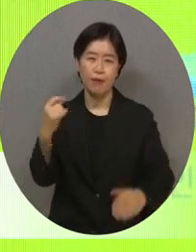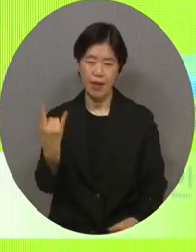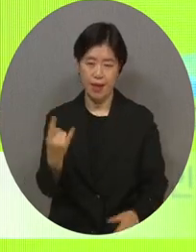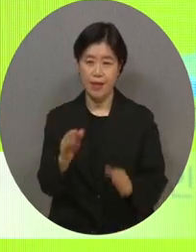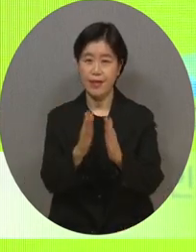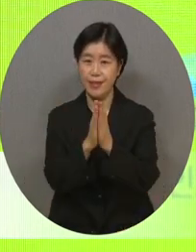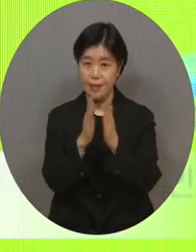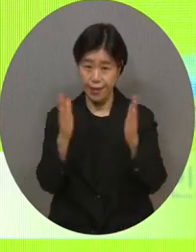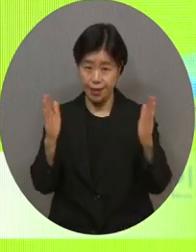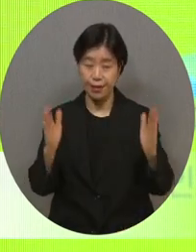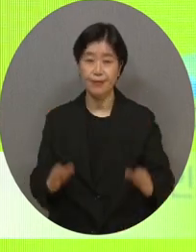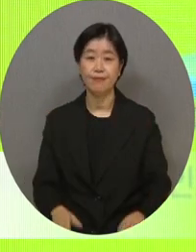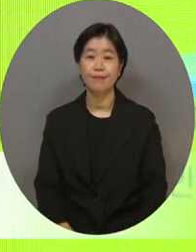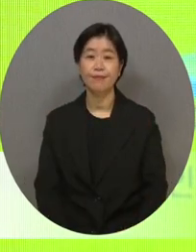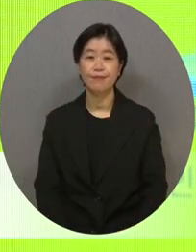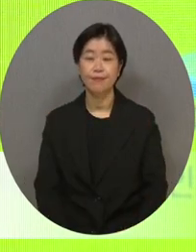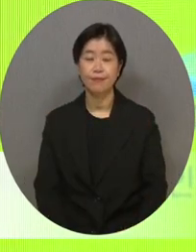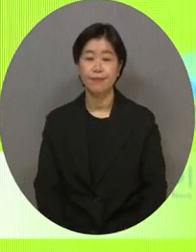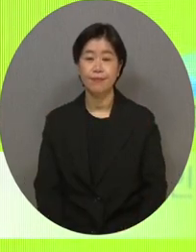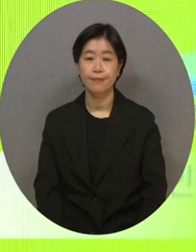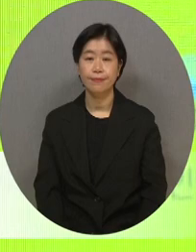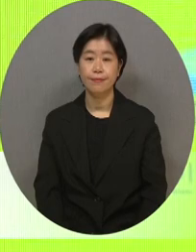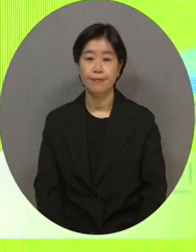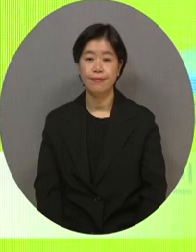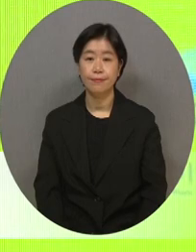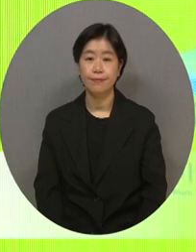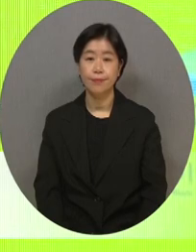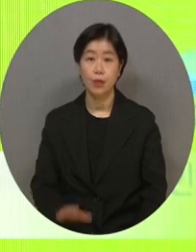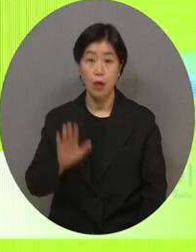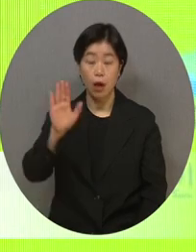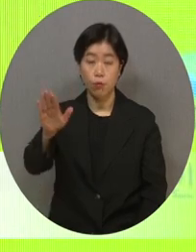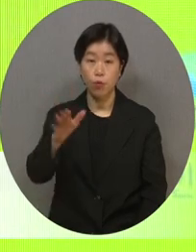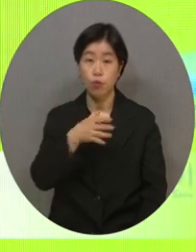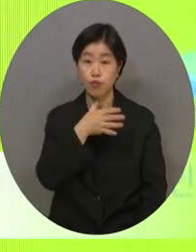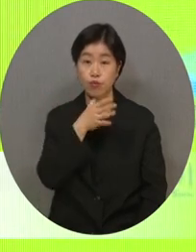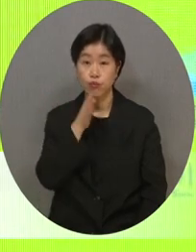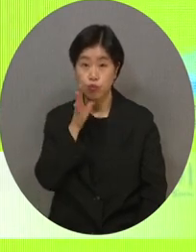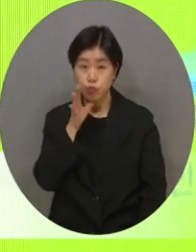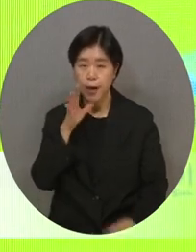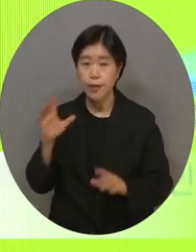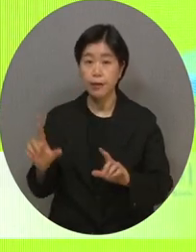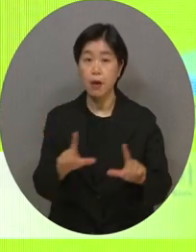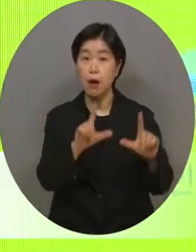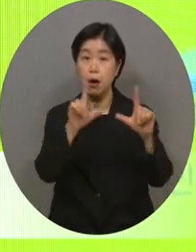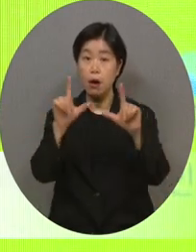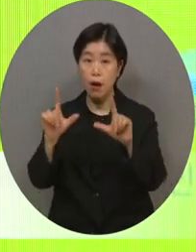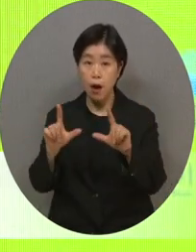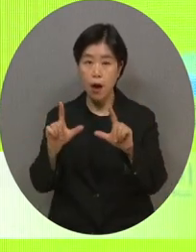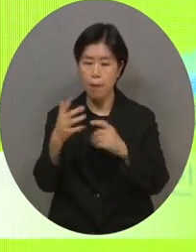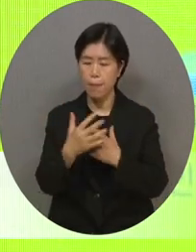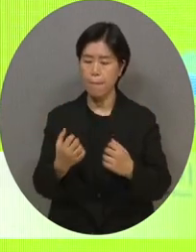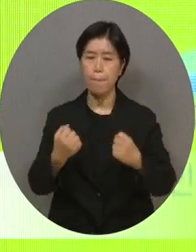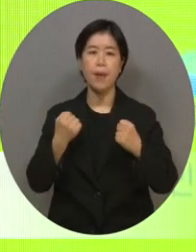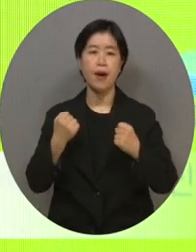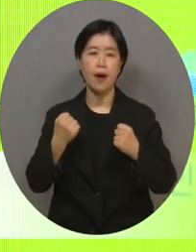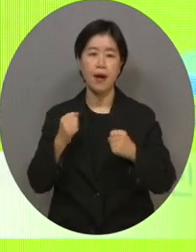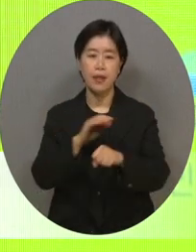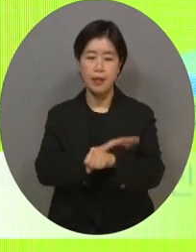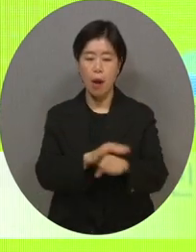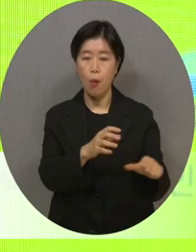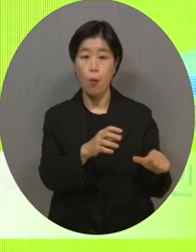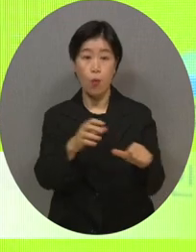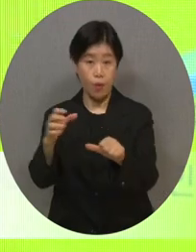박람회를 개최하게 되었습니다. 노후를 건강하게 보내는데 적극